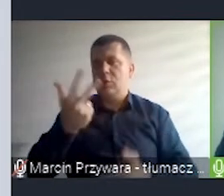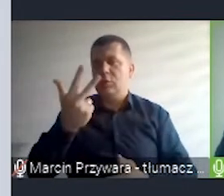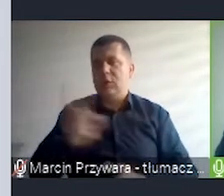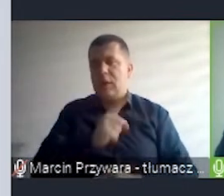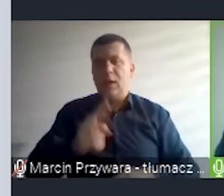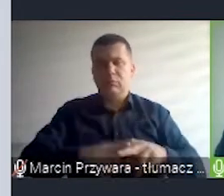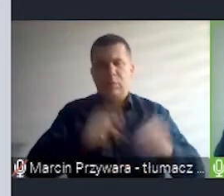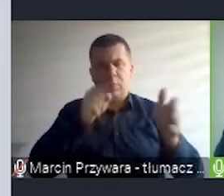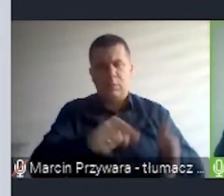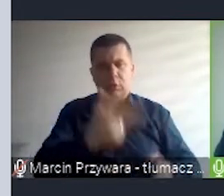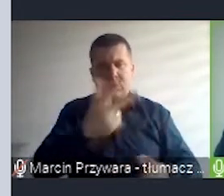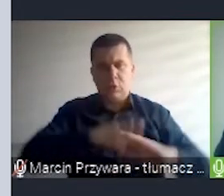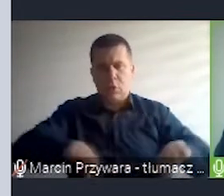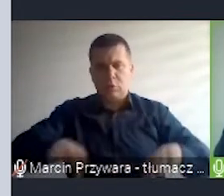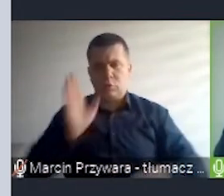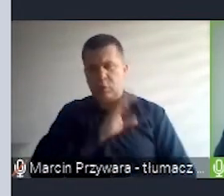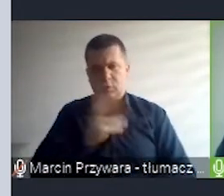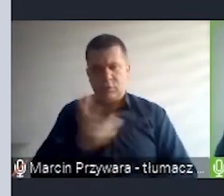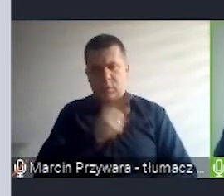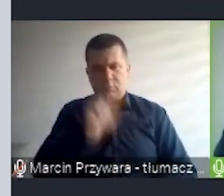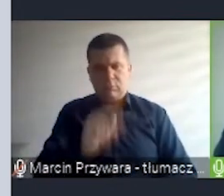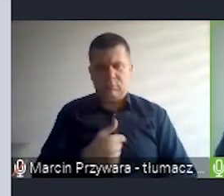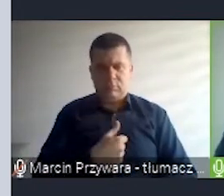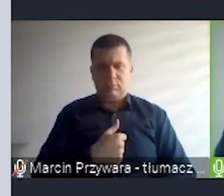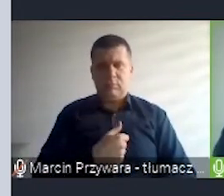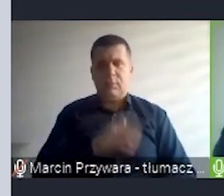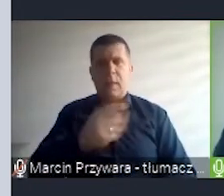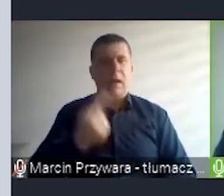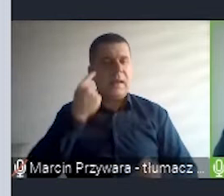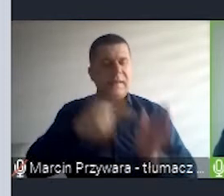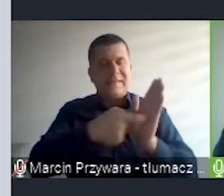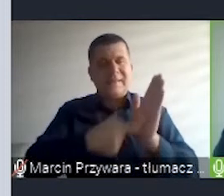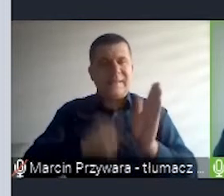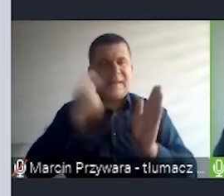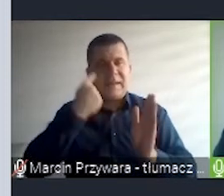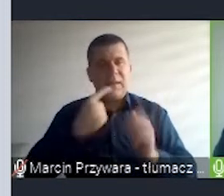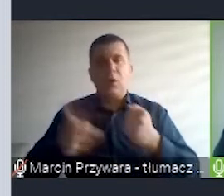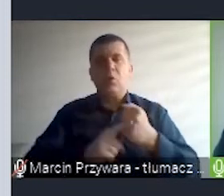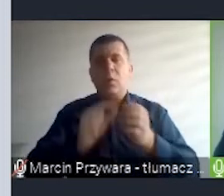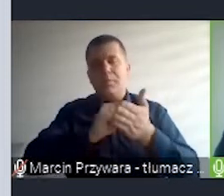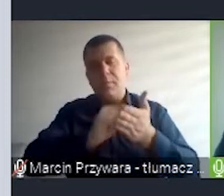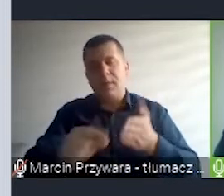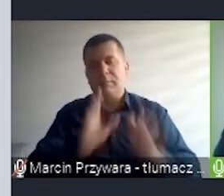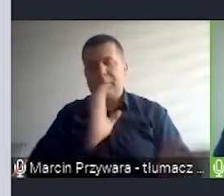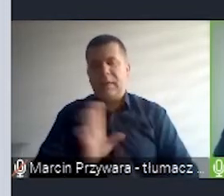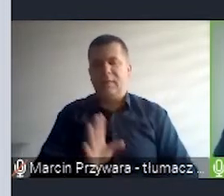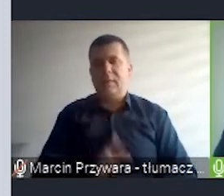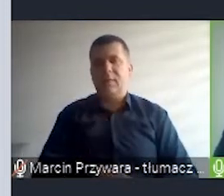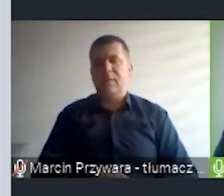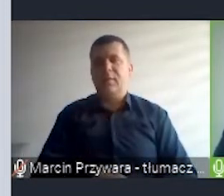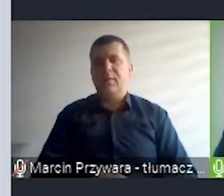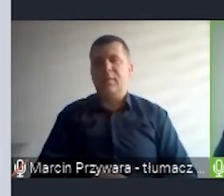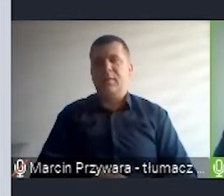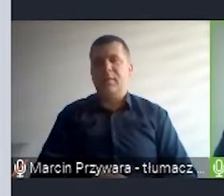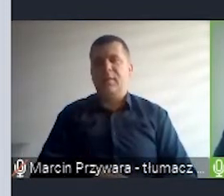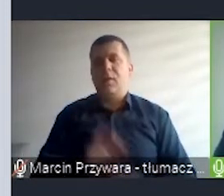sprzęt jako 3 odrębne sztuki, no tylko on miał rysę i ten sam numer na tabliczce znamionowej,